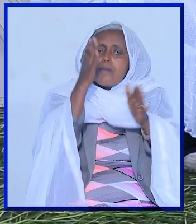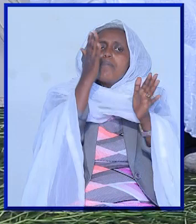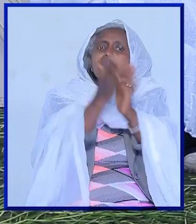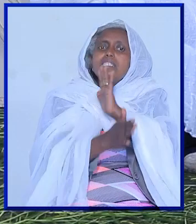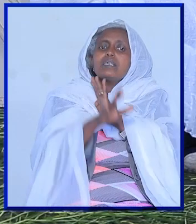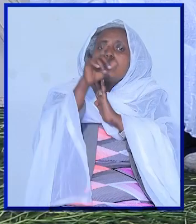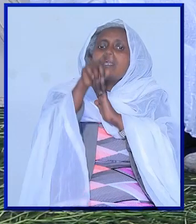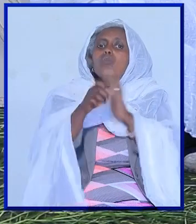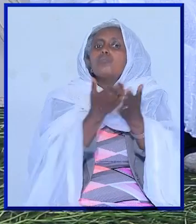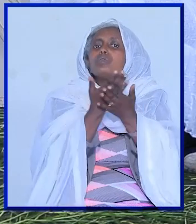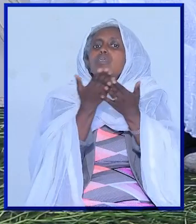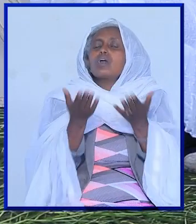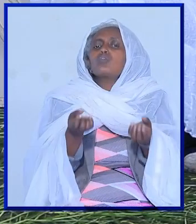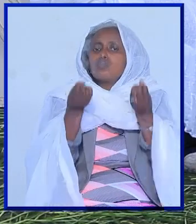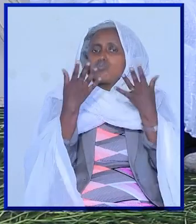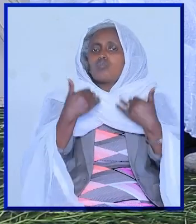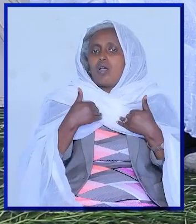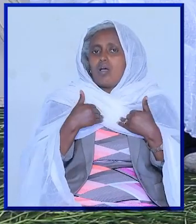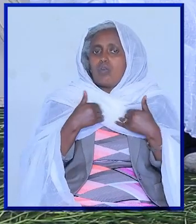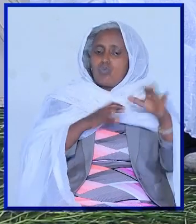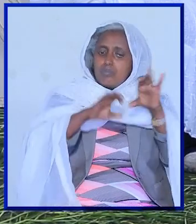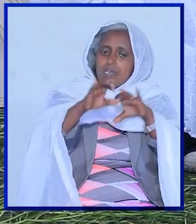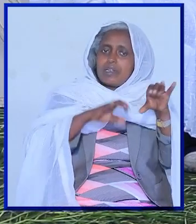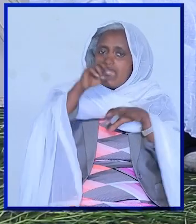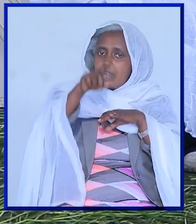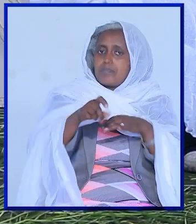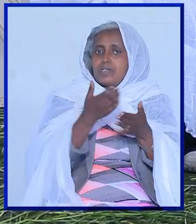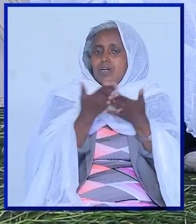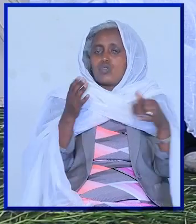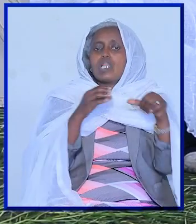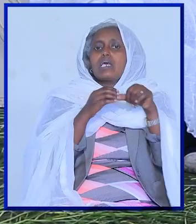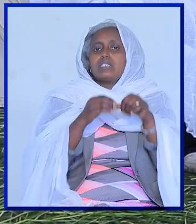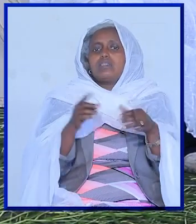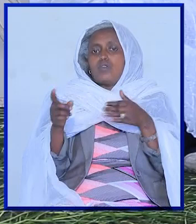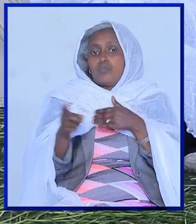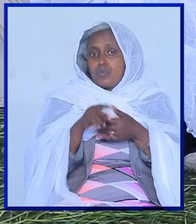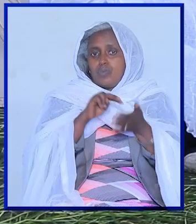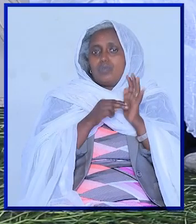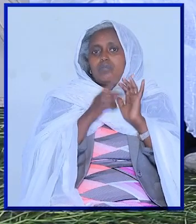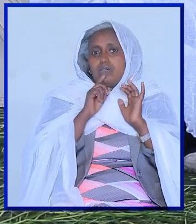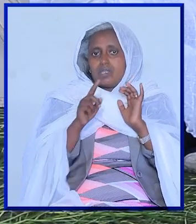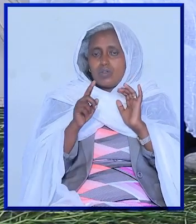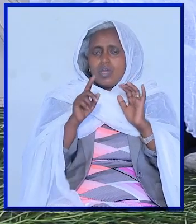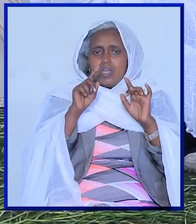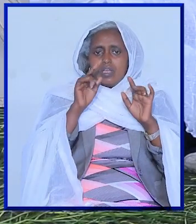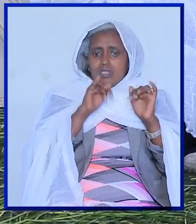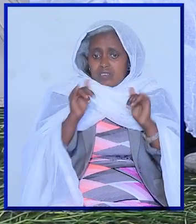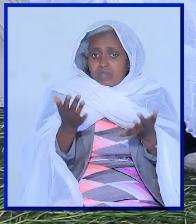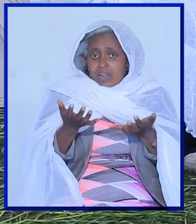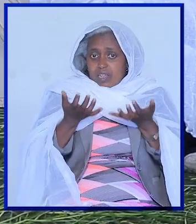መፈጸም ያሉብን ብዙ ነገሮች አሉ፣ ማድረግ ያሉብን ለክርስትናውም ቢሆን ማለት ነው። እንደፈለግን